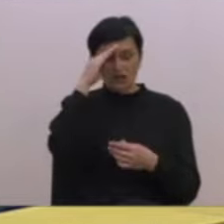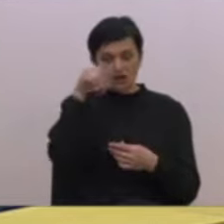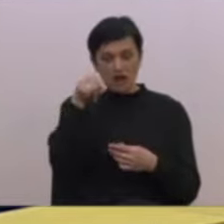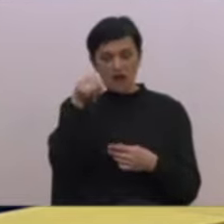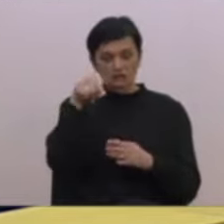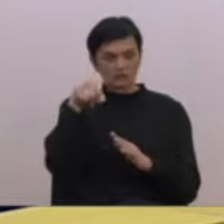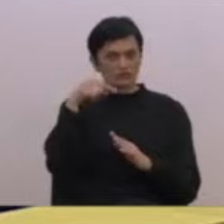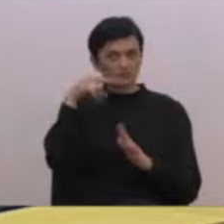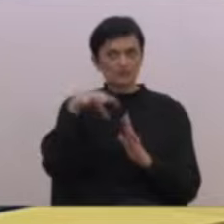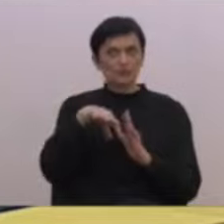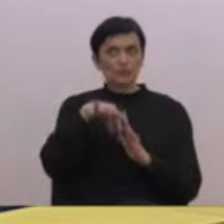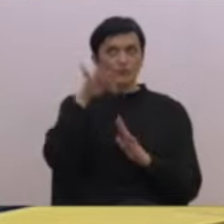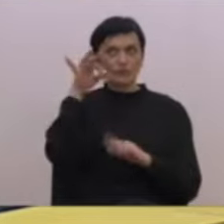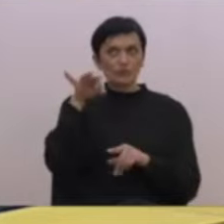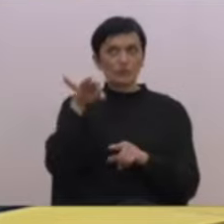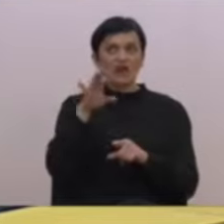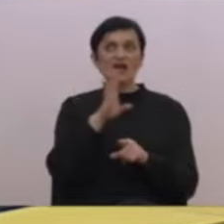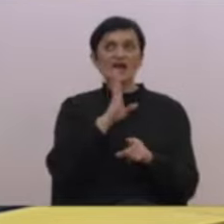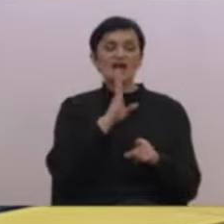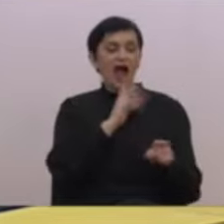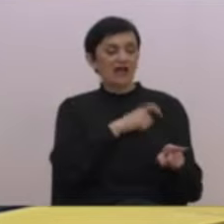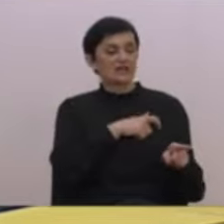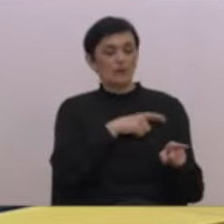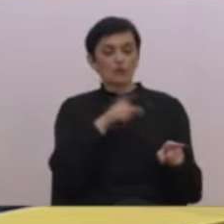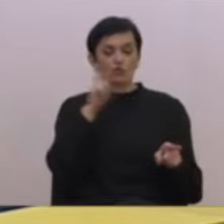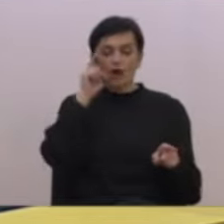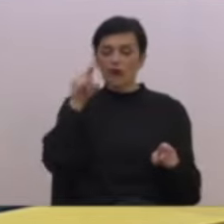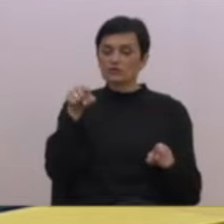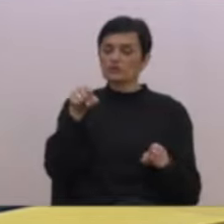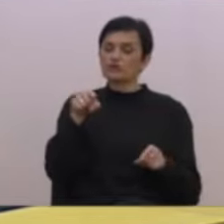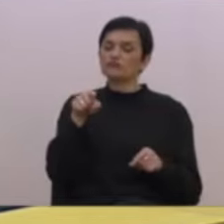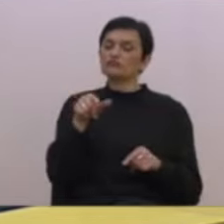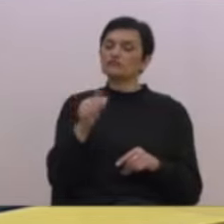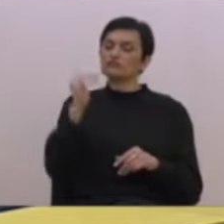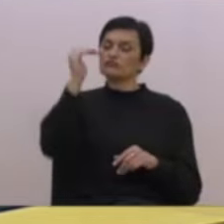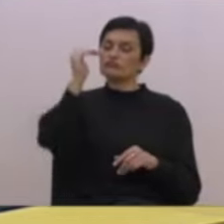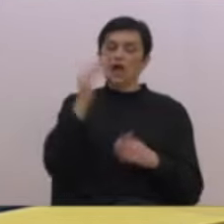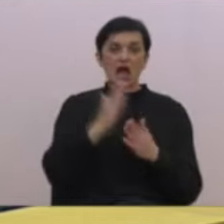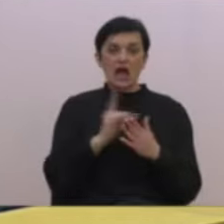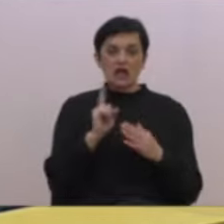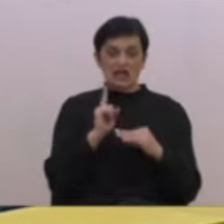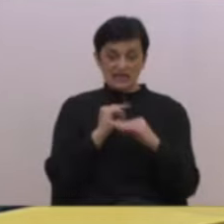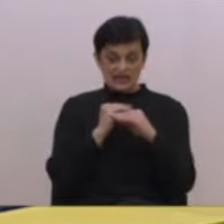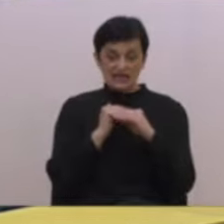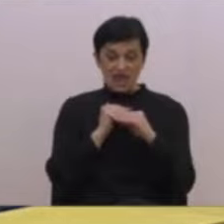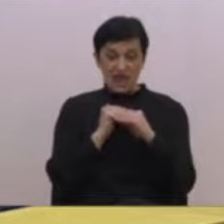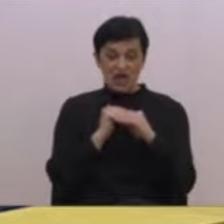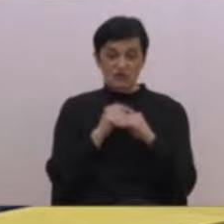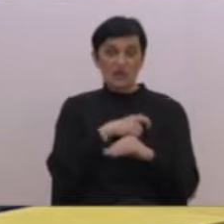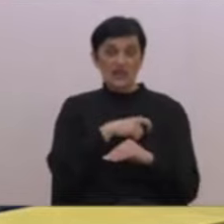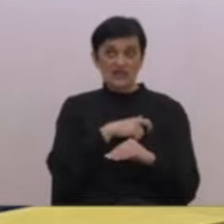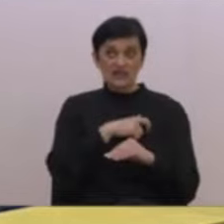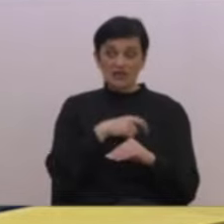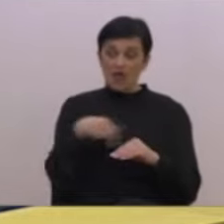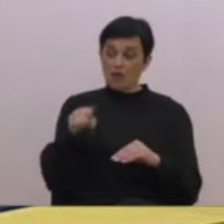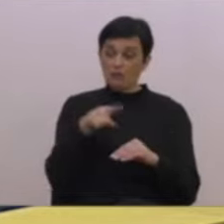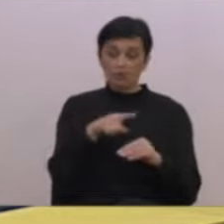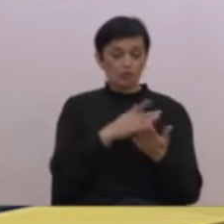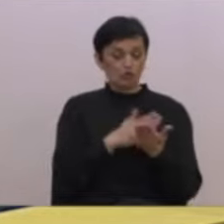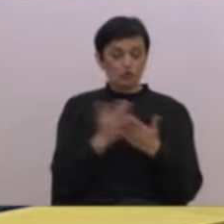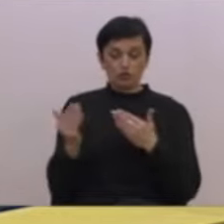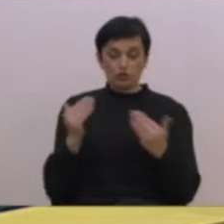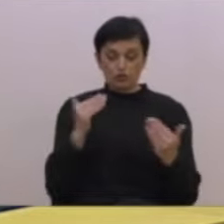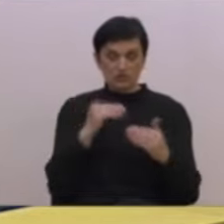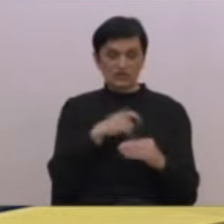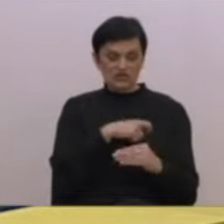გამორჩეულოდ უპირატესობა აქვს ქალ დეპუტატებს, ეს სასაცილო ექნებოდა. ამაში რა თანაბრობის პრინციპი, რომ რავი, დეპუტატები ვართ, ვიღაც ასეთია, ისეთია, რა